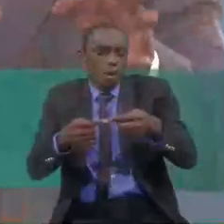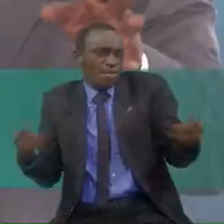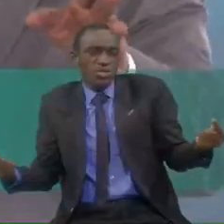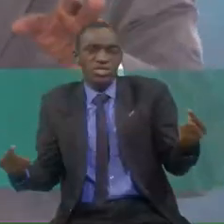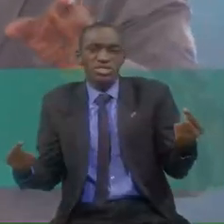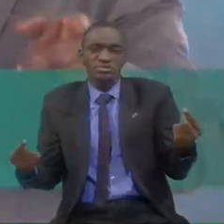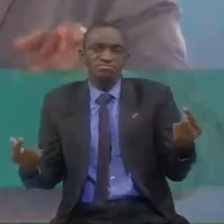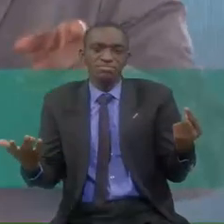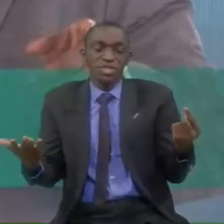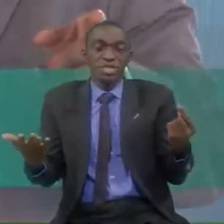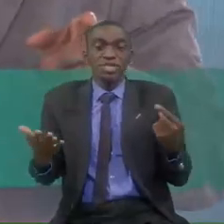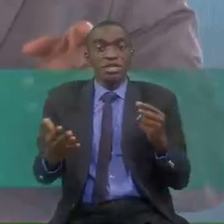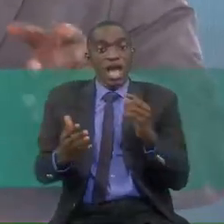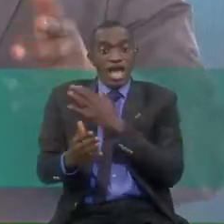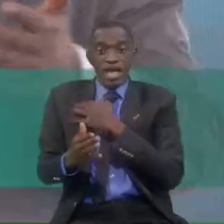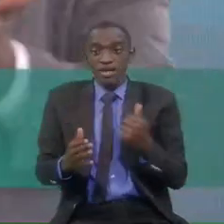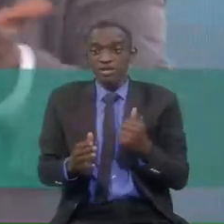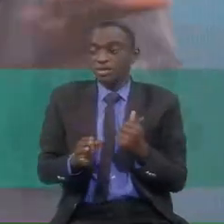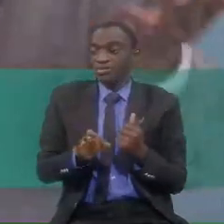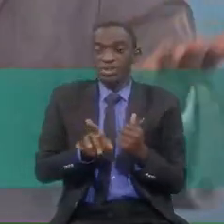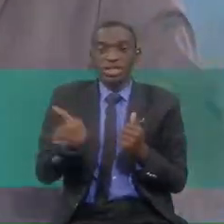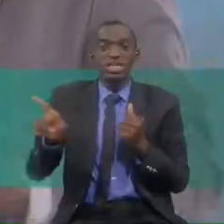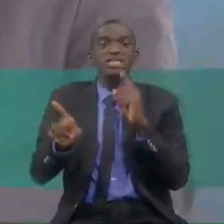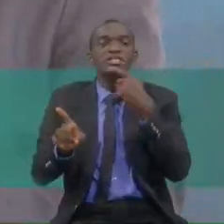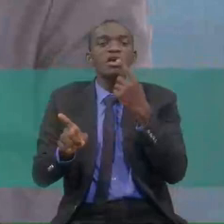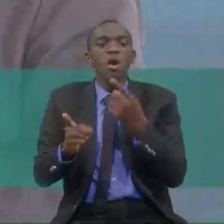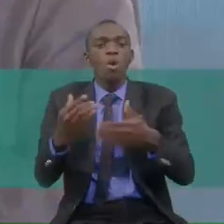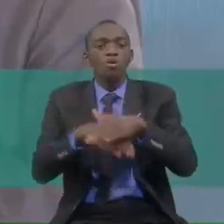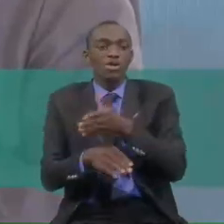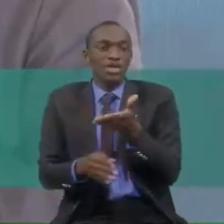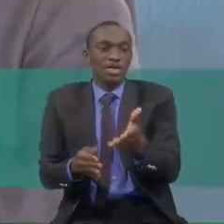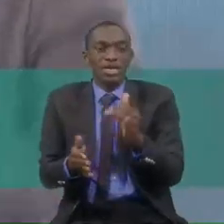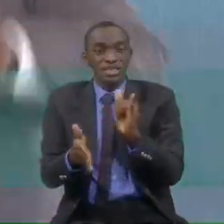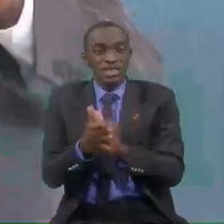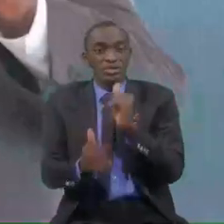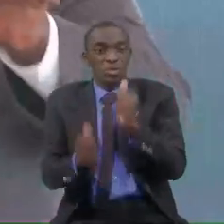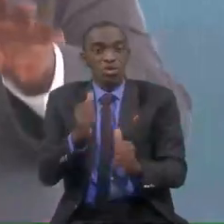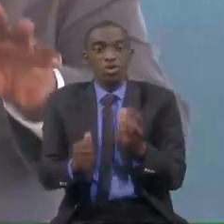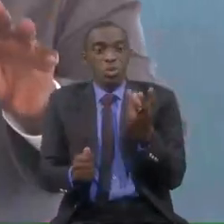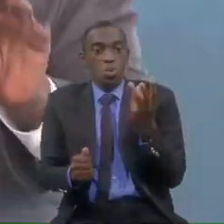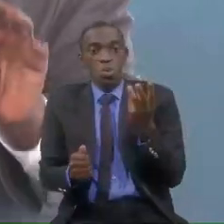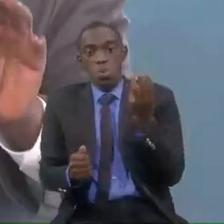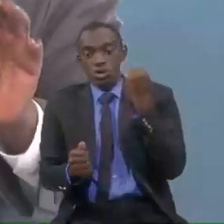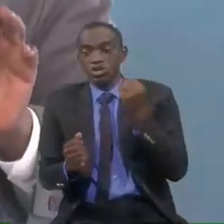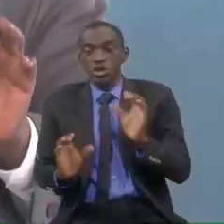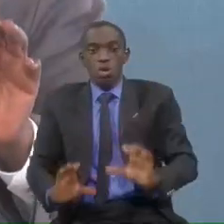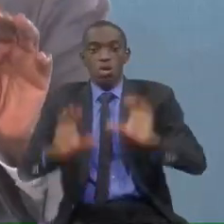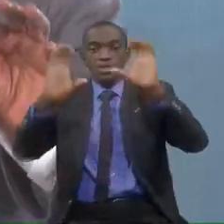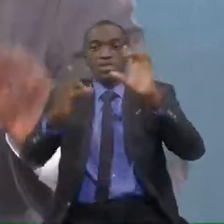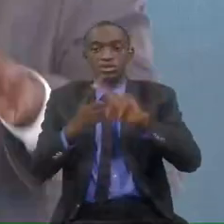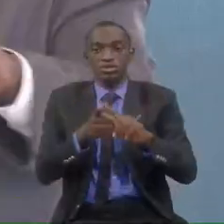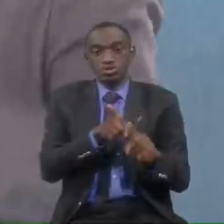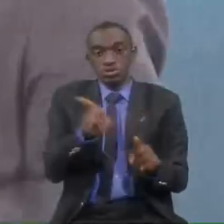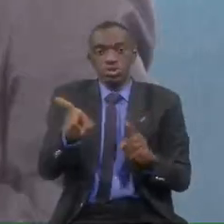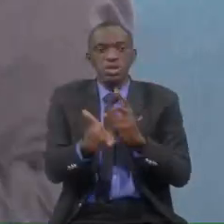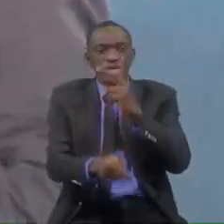ce qui repousse les gens. Ici, c'est dit que garder le bon dépôt par le